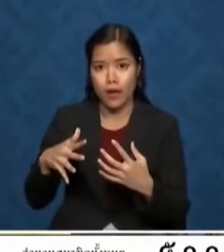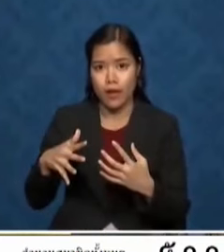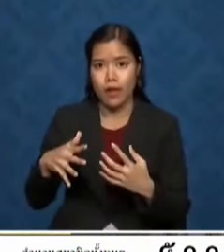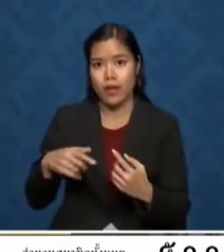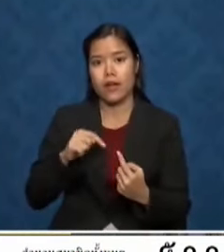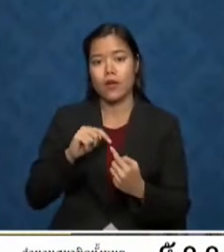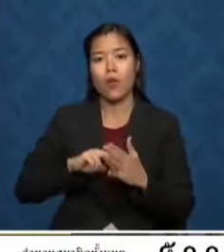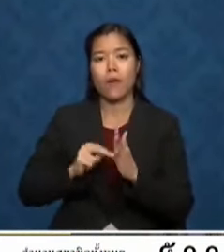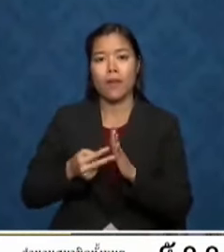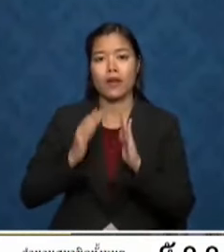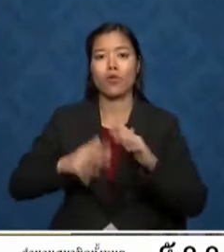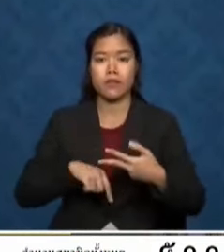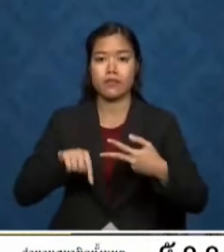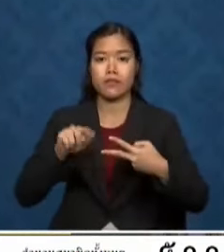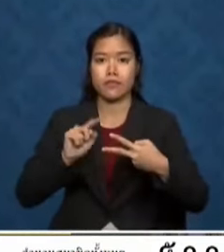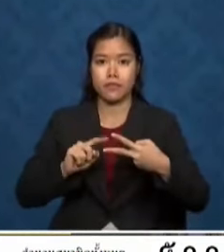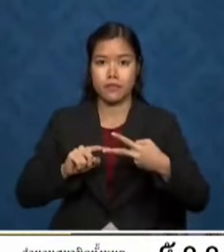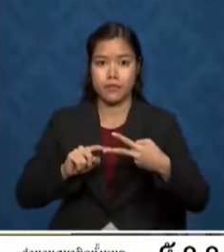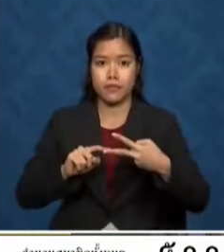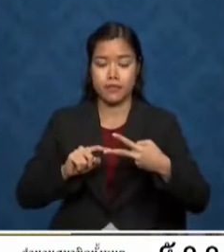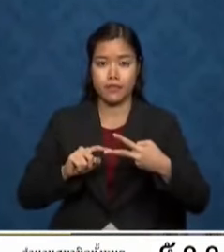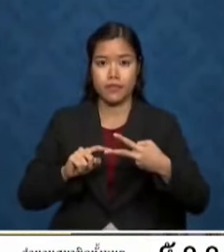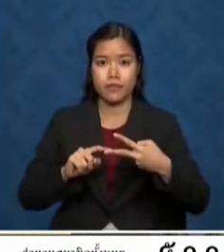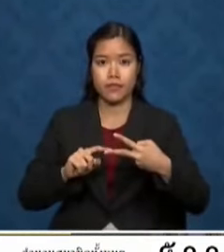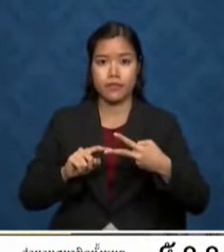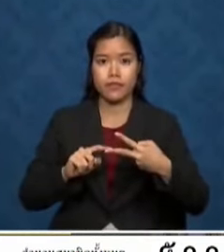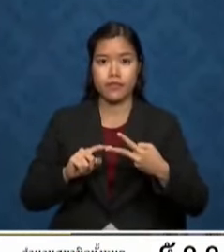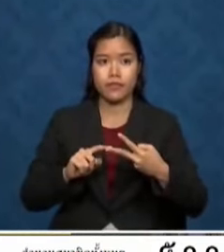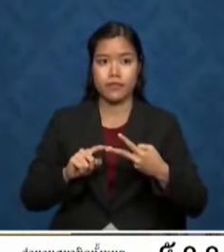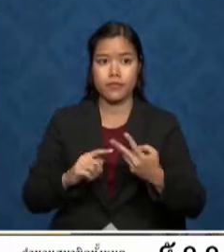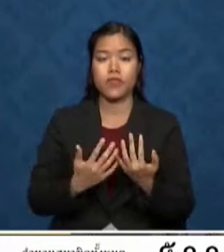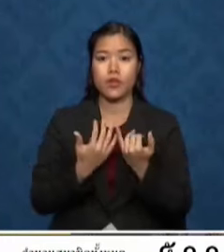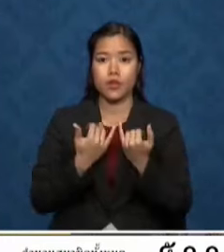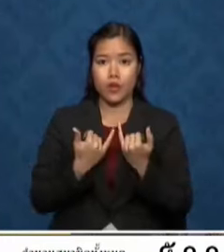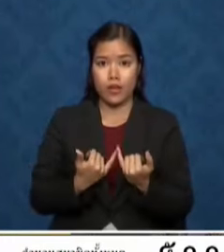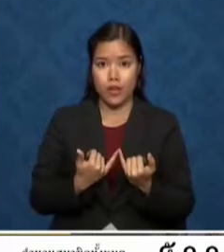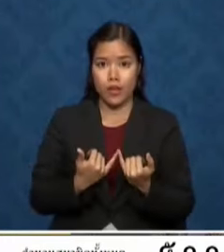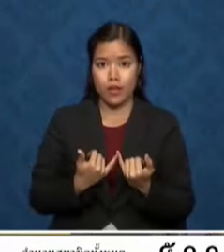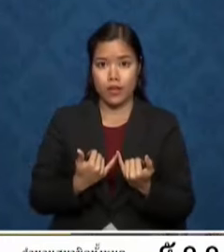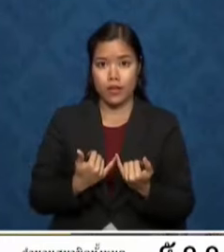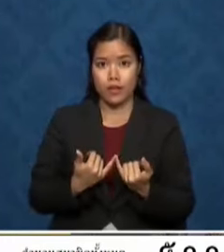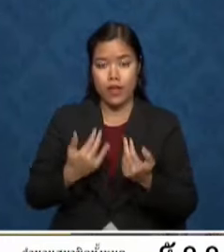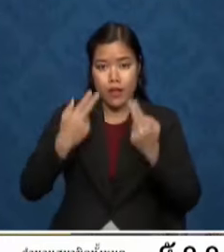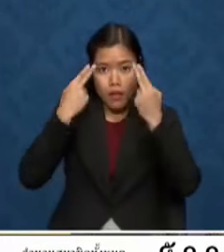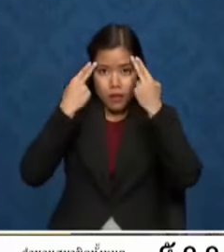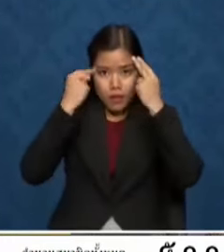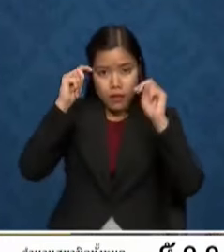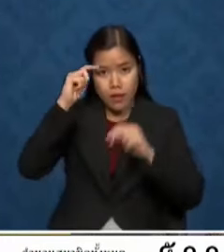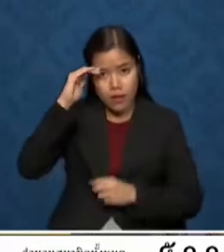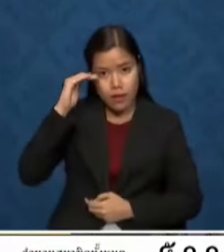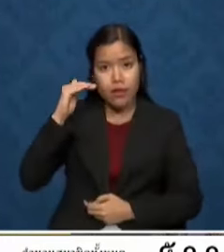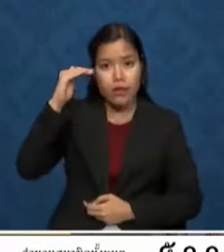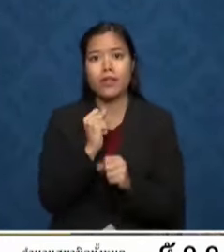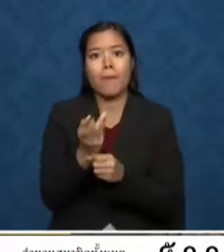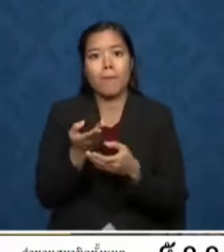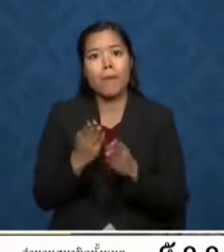ได้ข้อที่ 2ครับครับถึงเวลาที่นายกรัฐมนตรีจะมี Road Map